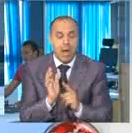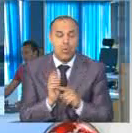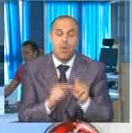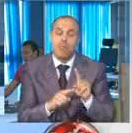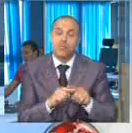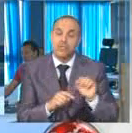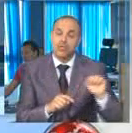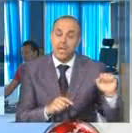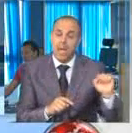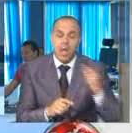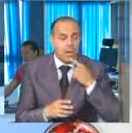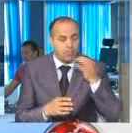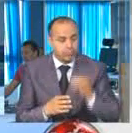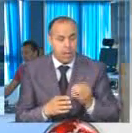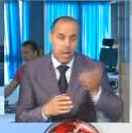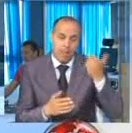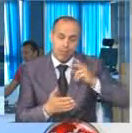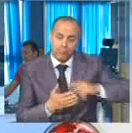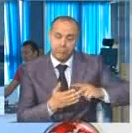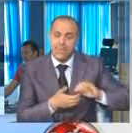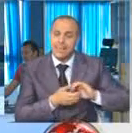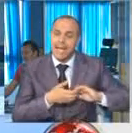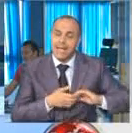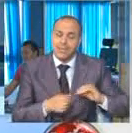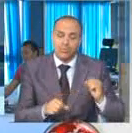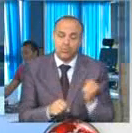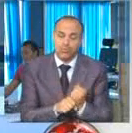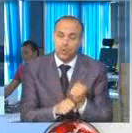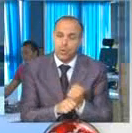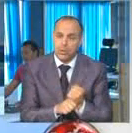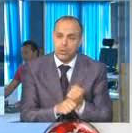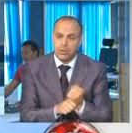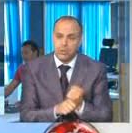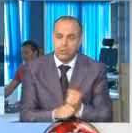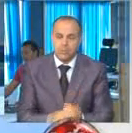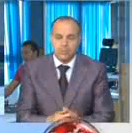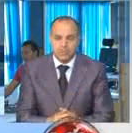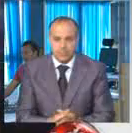الاجتماعي والتعهدات المبرمة مع الاتحاد العام التونسي للشغل.